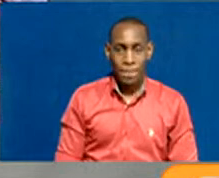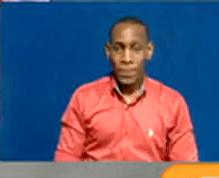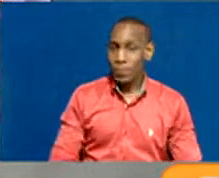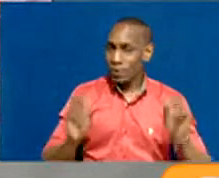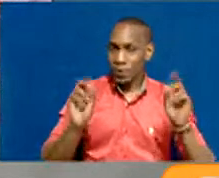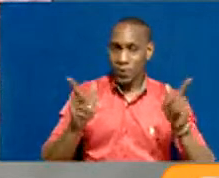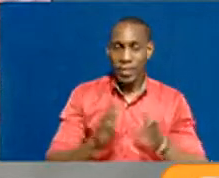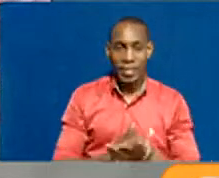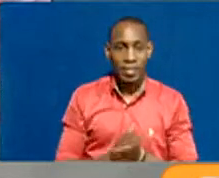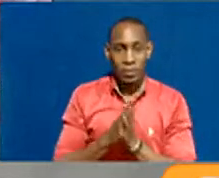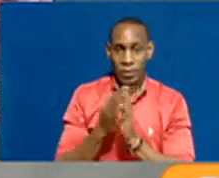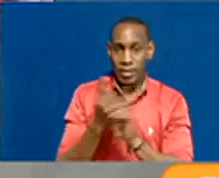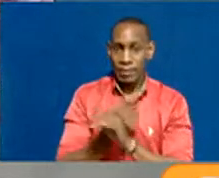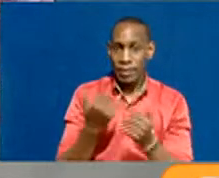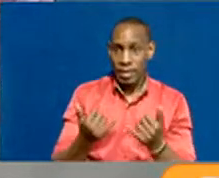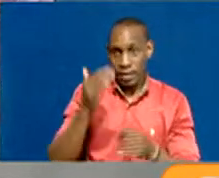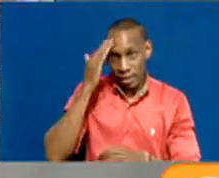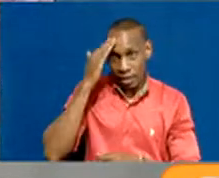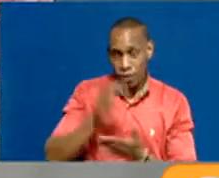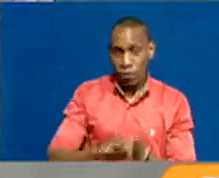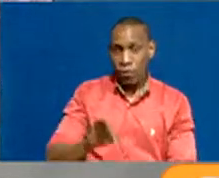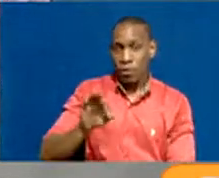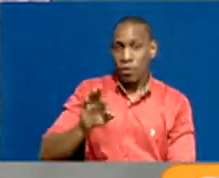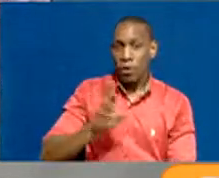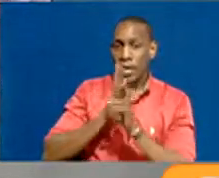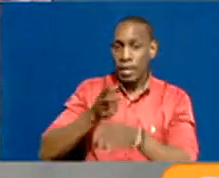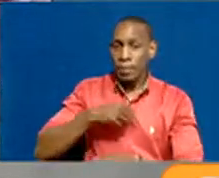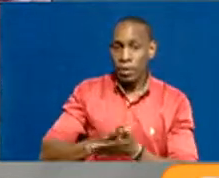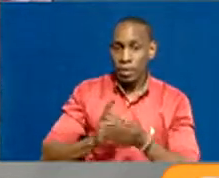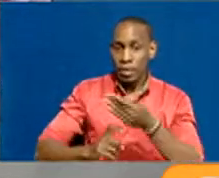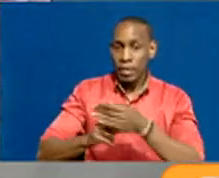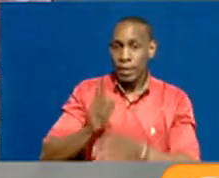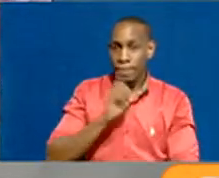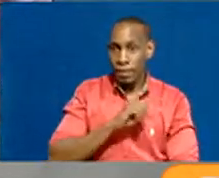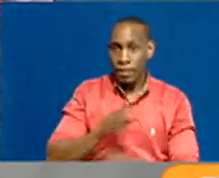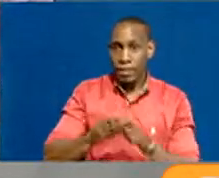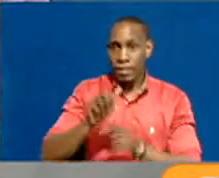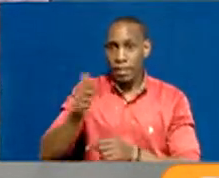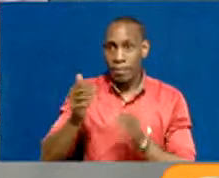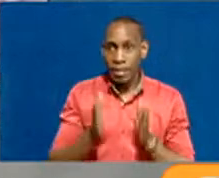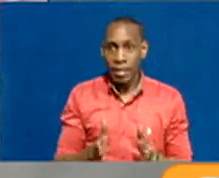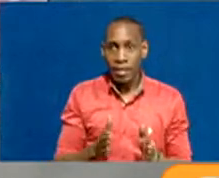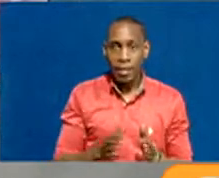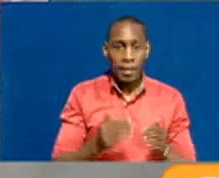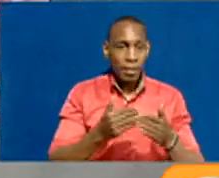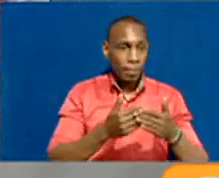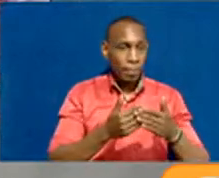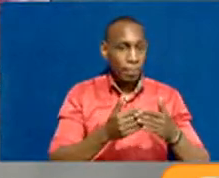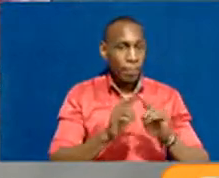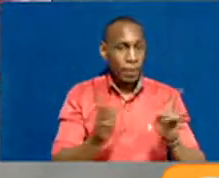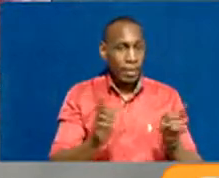Ai, tukiachana na hayo, manake najua Francis Mtlaki amefunga kufuli yake na pia mwenzake Patrick. Lakini kitu ambacho kimetoa matumaini kwa